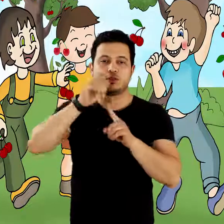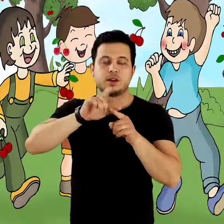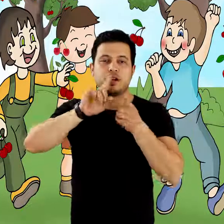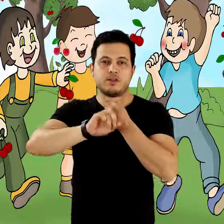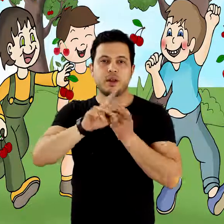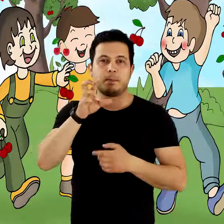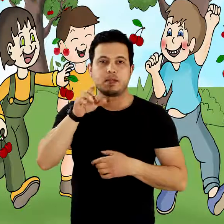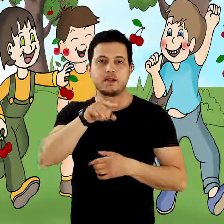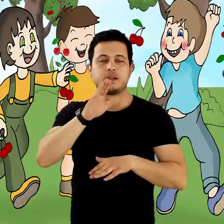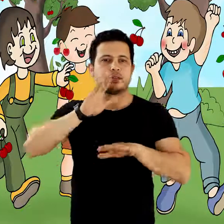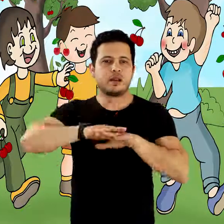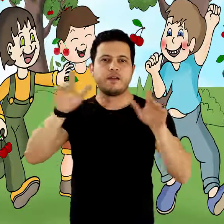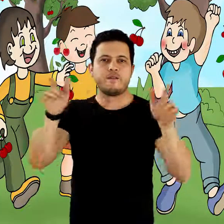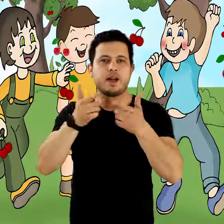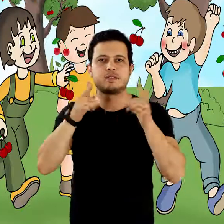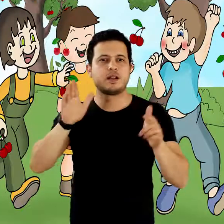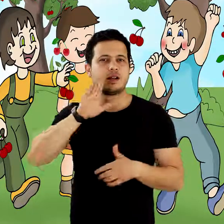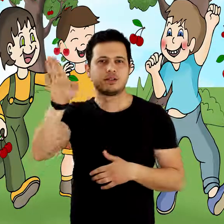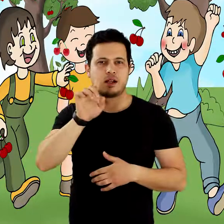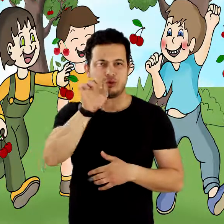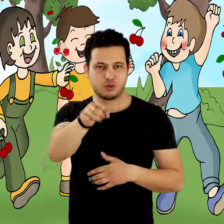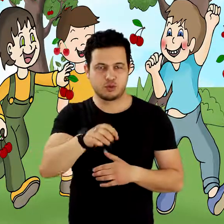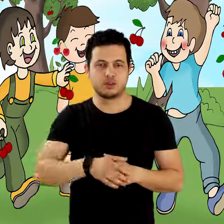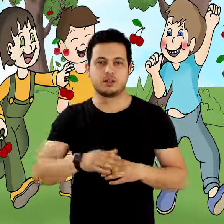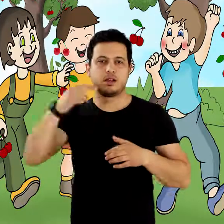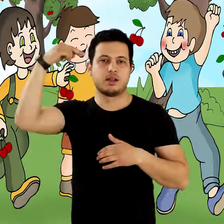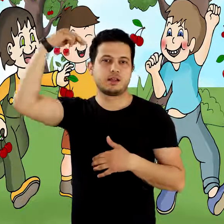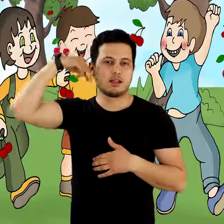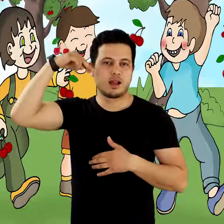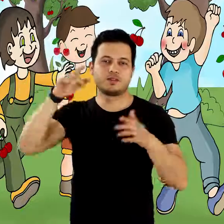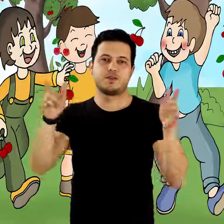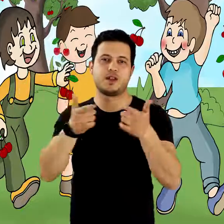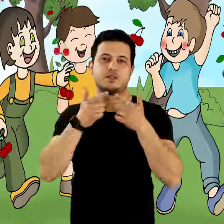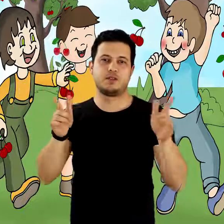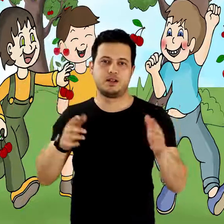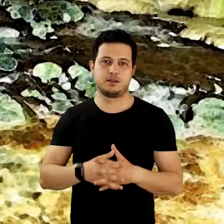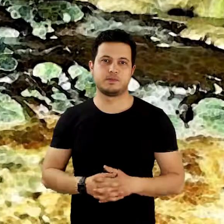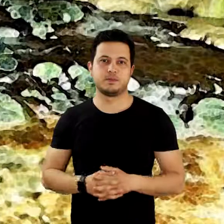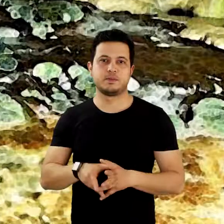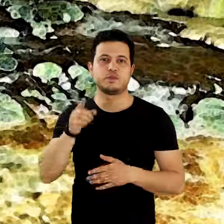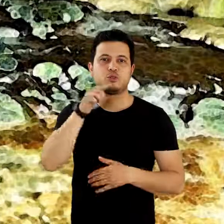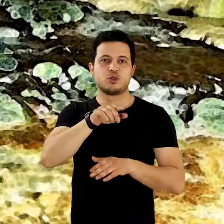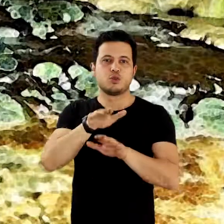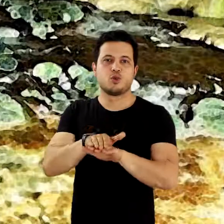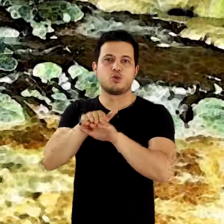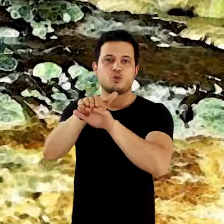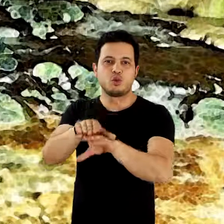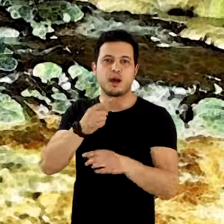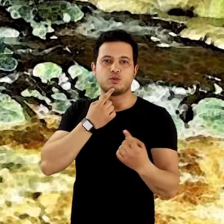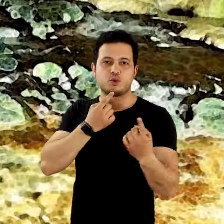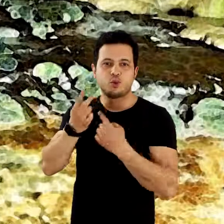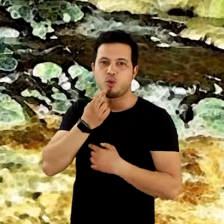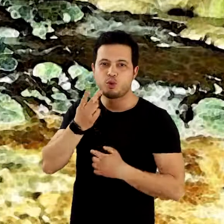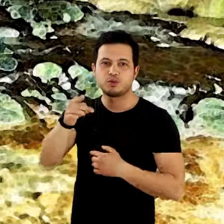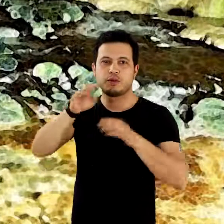ne festivaline gittiler? Kiraz Festivali'ne. Kurbağanın konuştuğu mağaranın adı